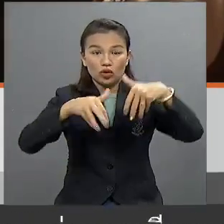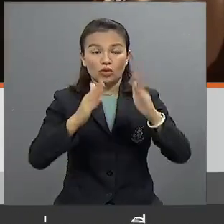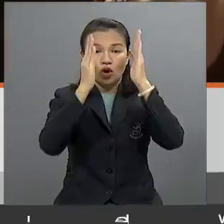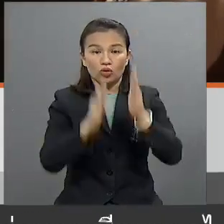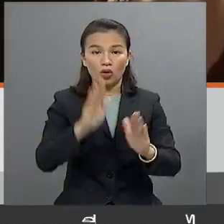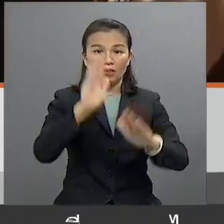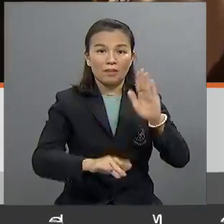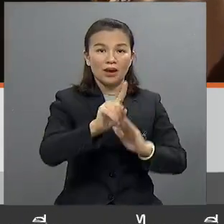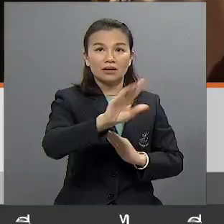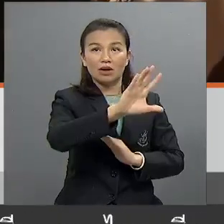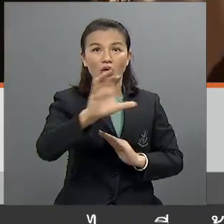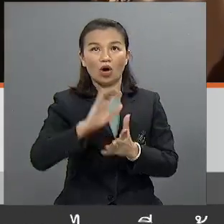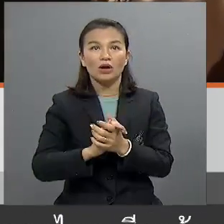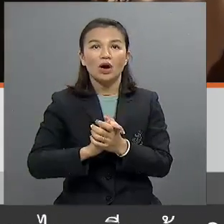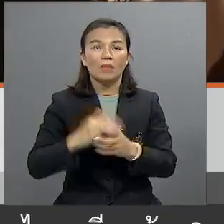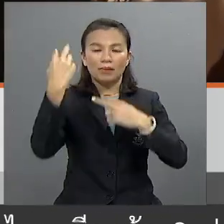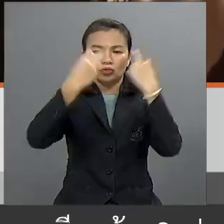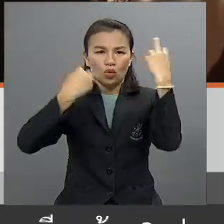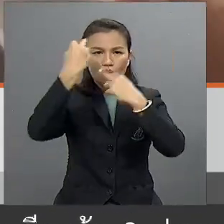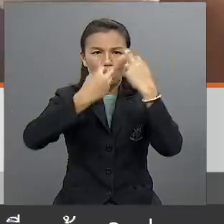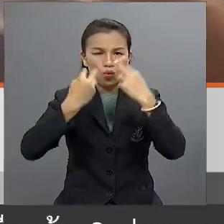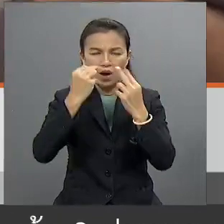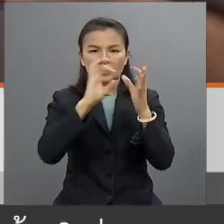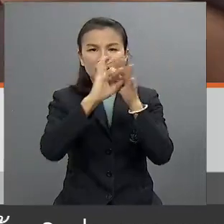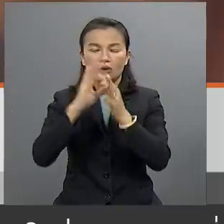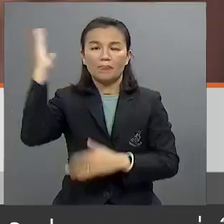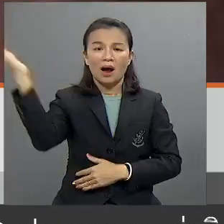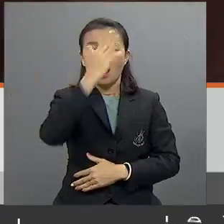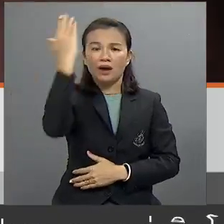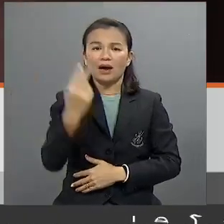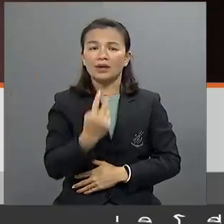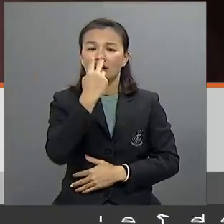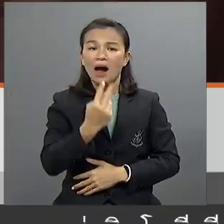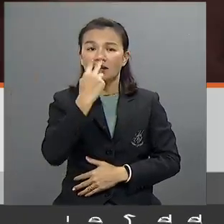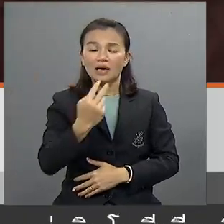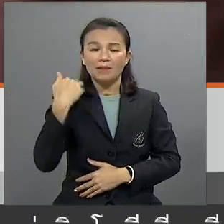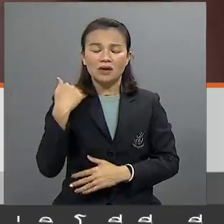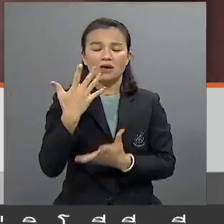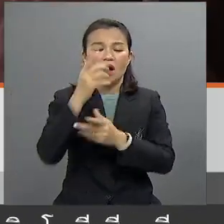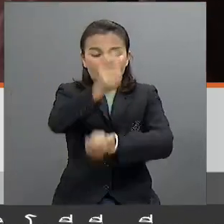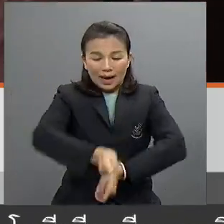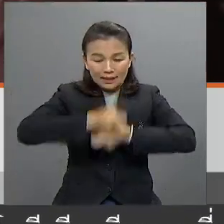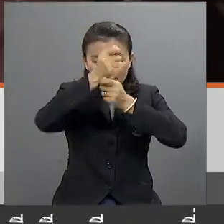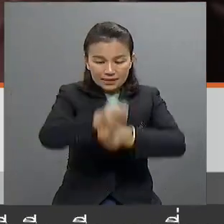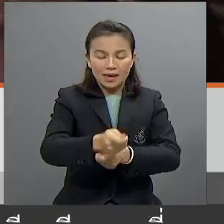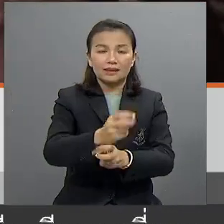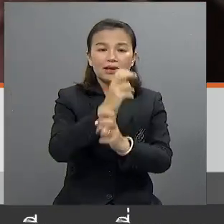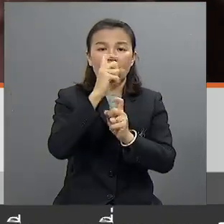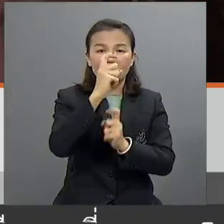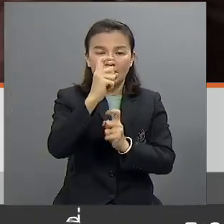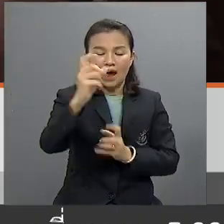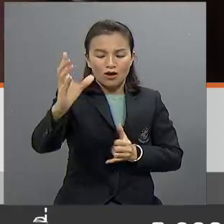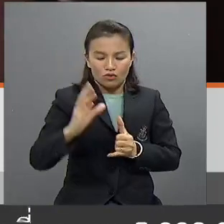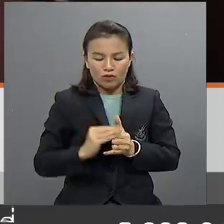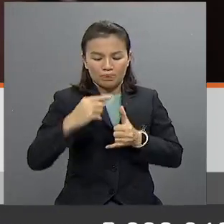ตกค้างในร่างกายที่เกิดจากมลพิษทางอากาศและสารเคมีเกษตรกับทีมงานสถาบันวิจัยวิทยาศาสตร์สุขภาพม